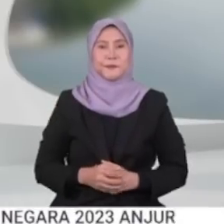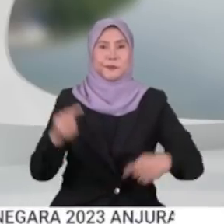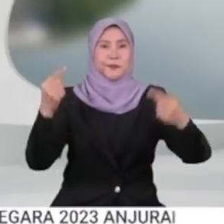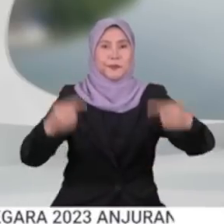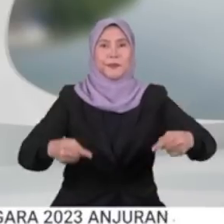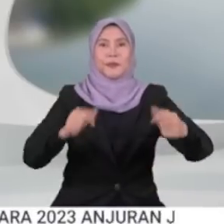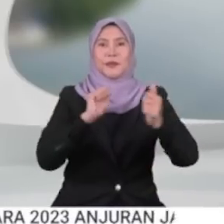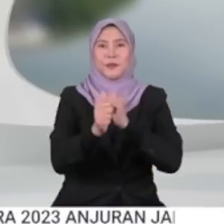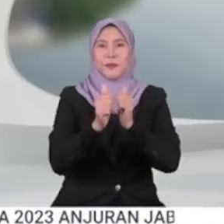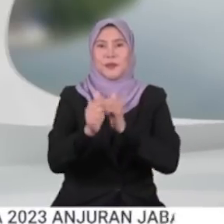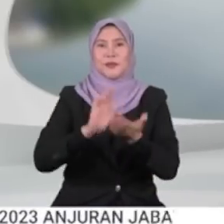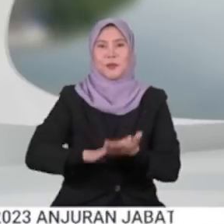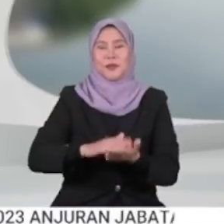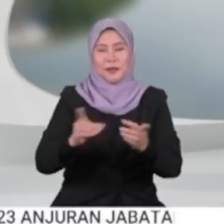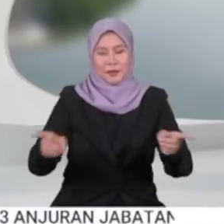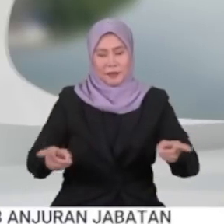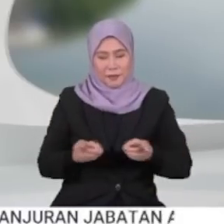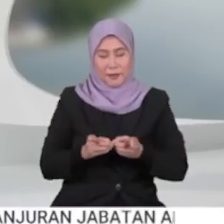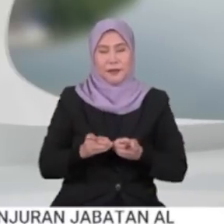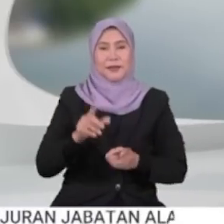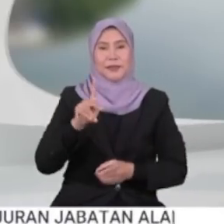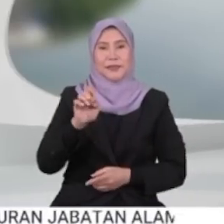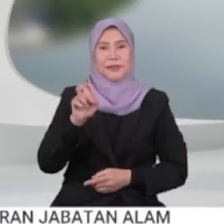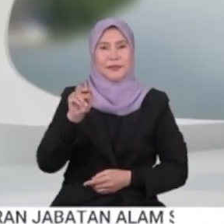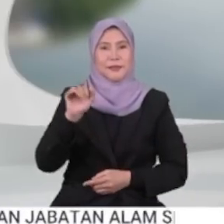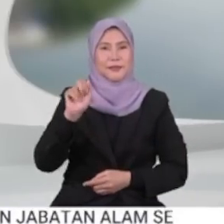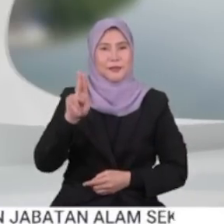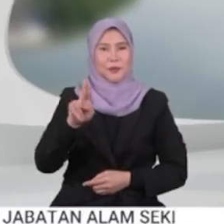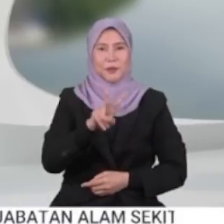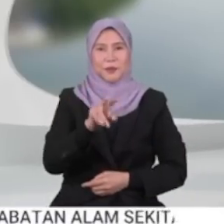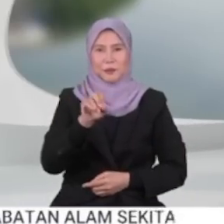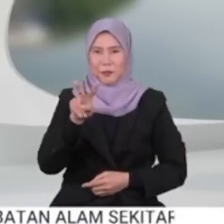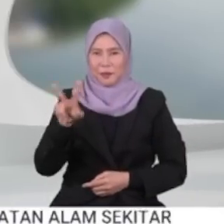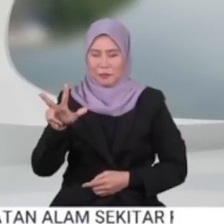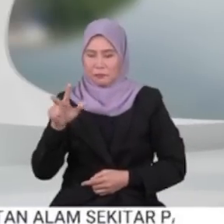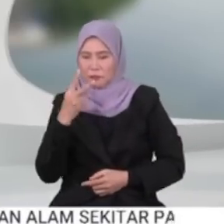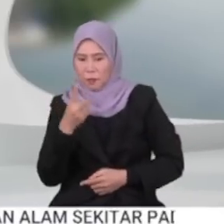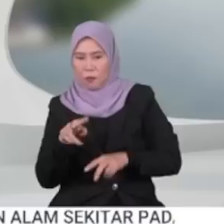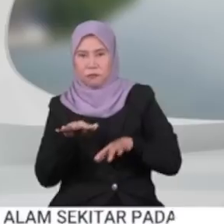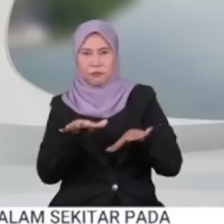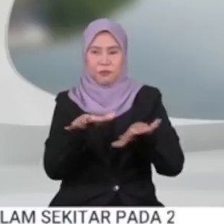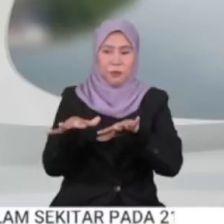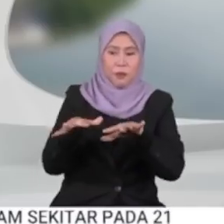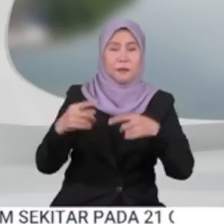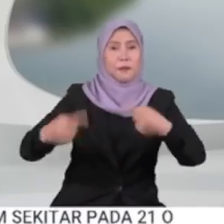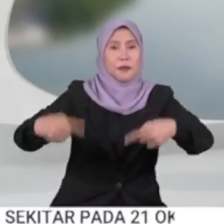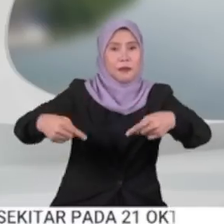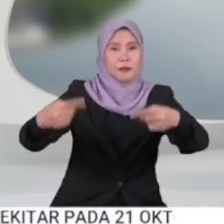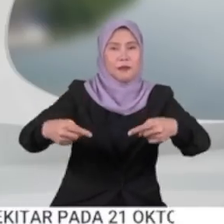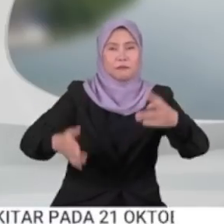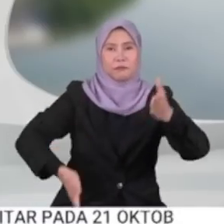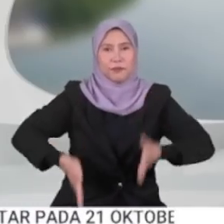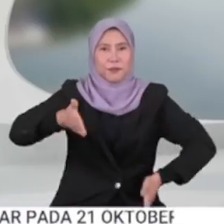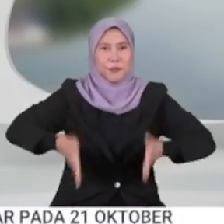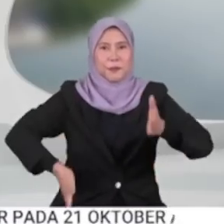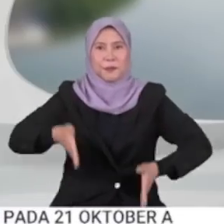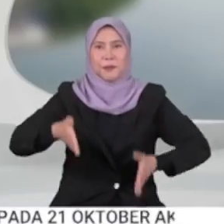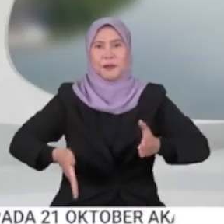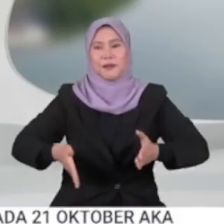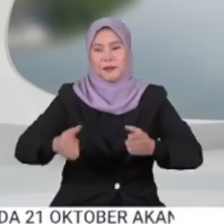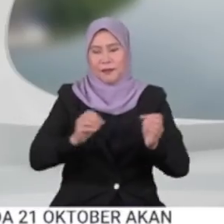Kejohanan Majlis Sukan Sekolah Daerah MSS di Keningau 2023 menarik perhatian ramai apabila pertandingan kawat kaki